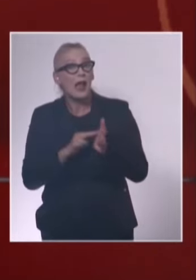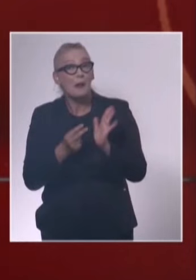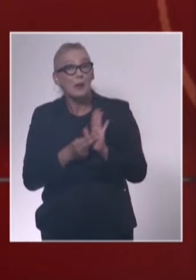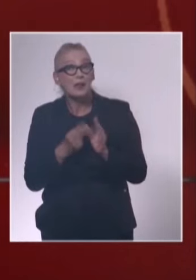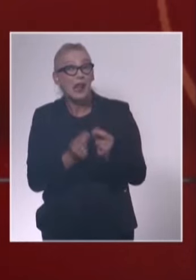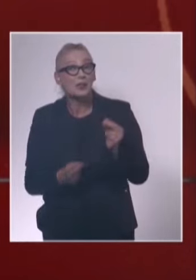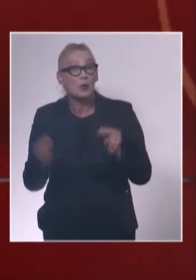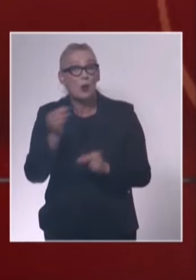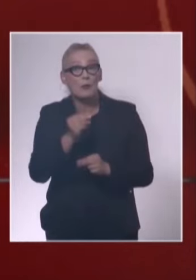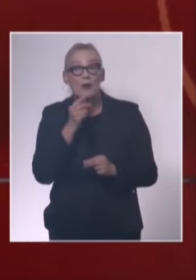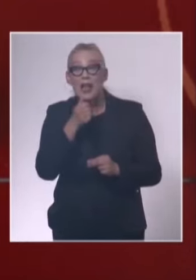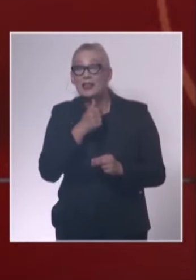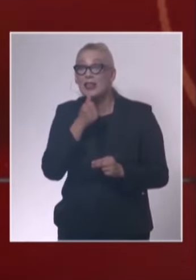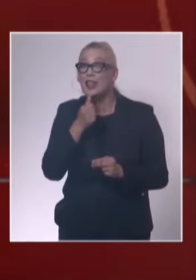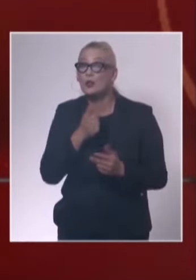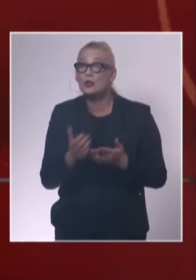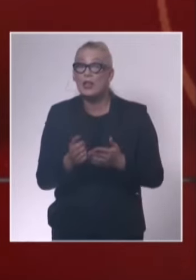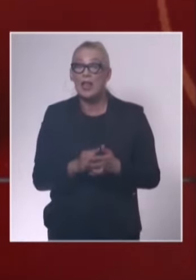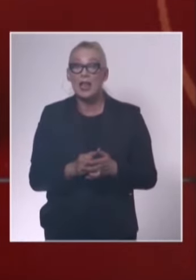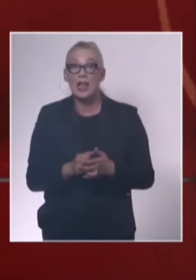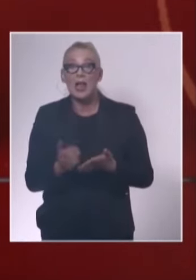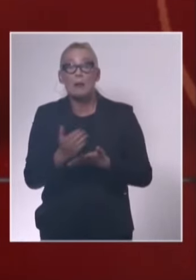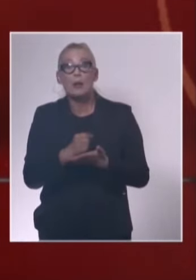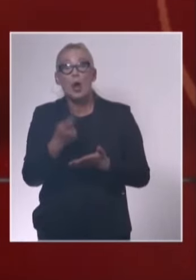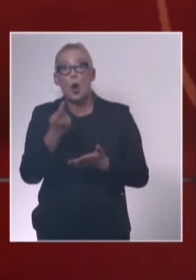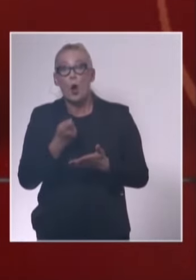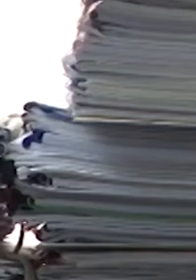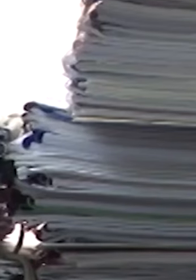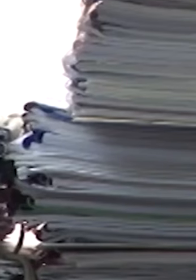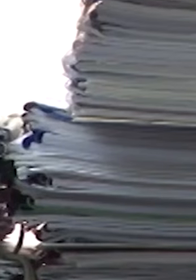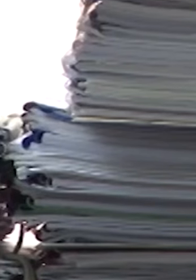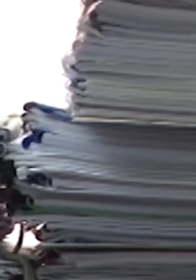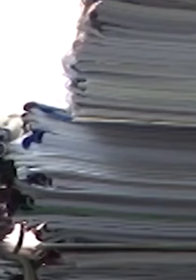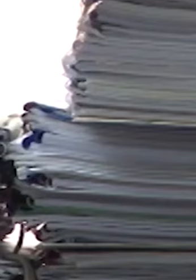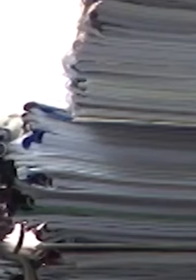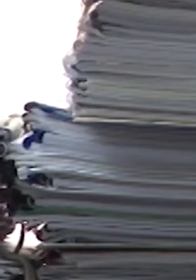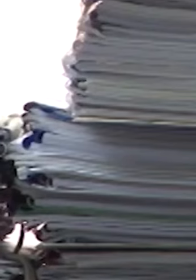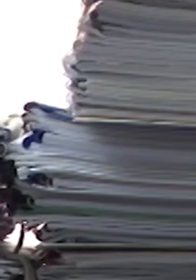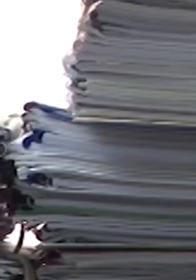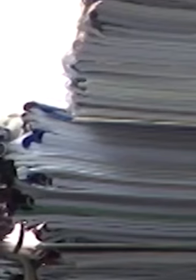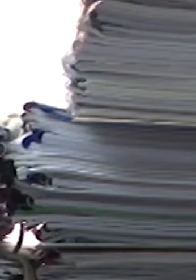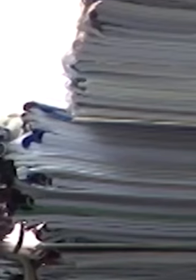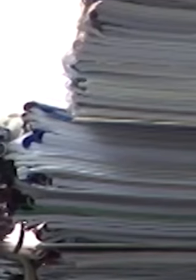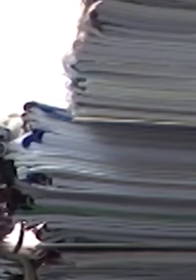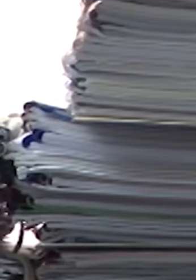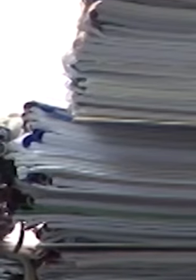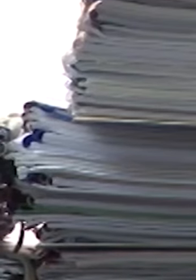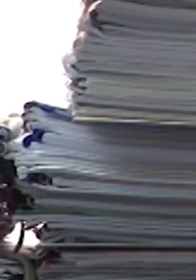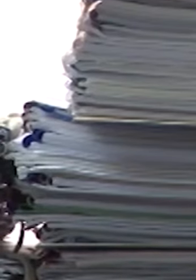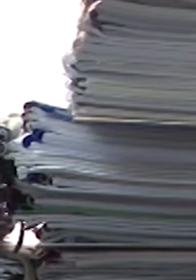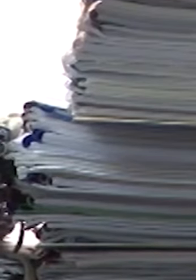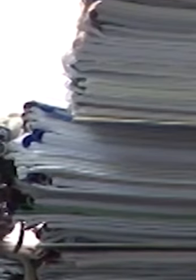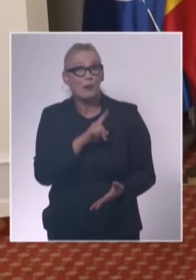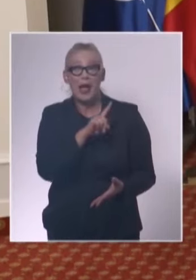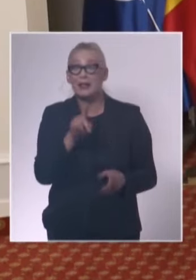планирано е и зголемување на даночните приходи од собствени сметки. Набројувајќи ги ставките по кои институциите не си ги